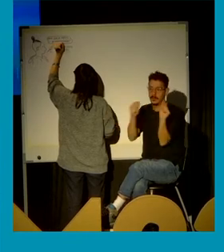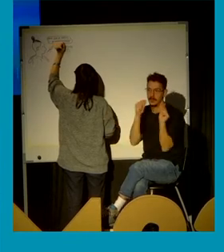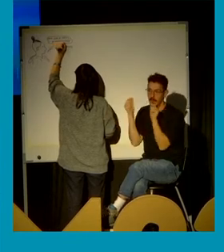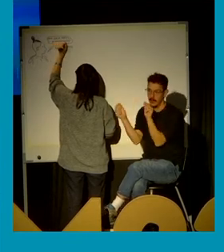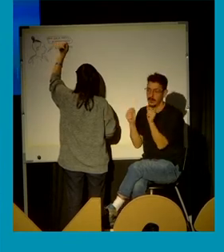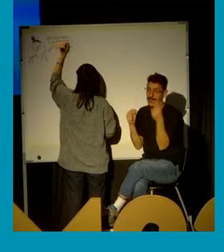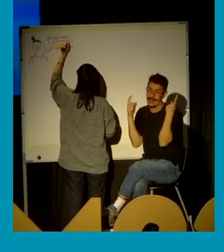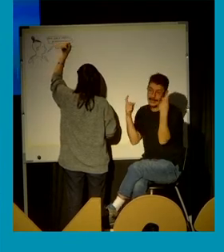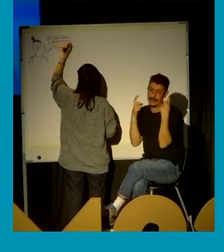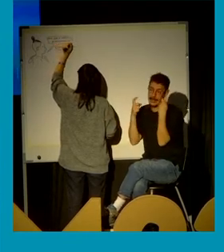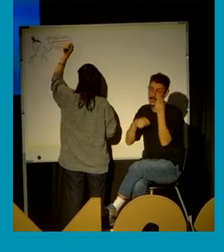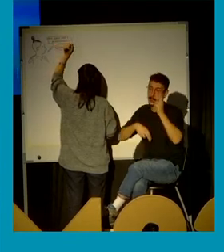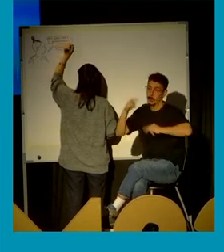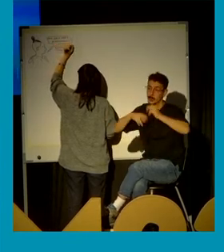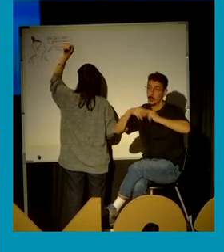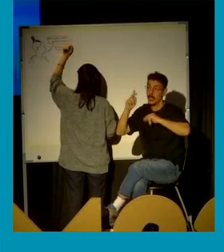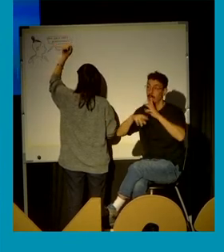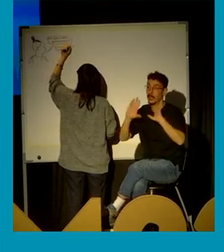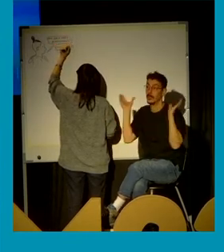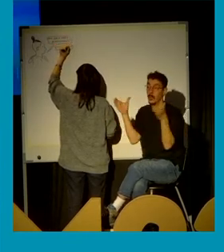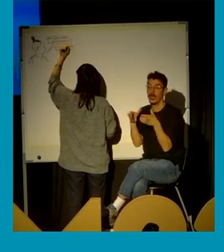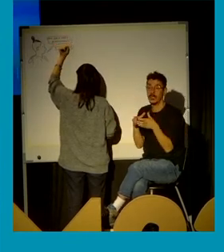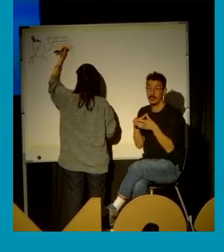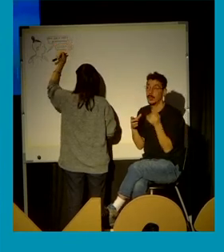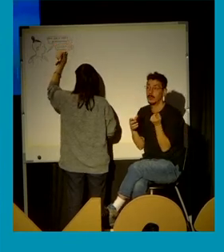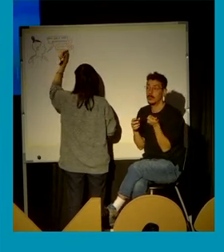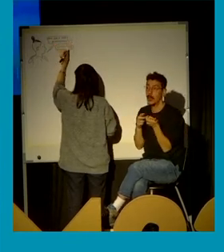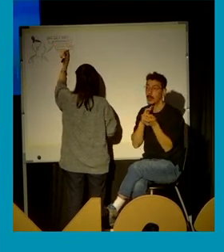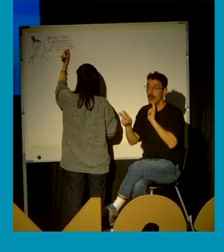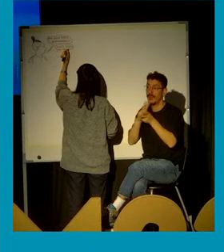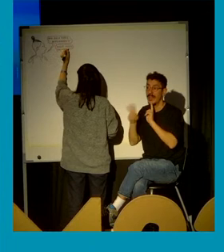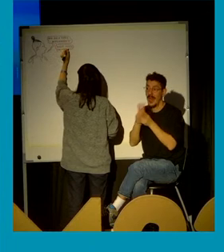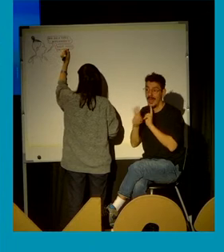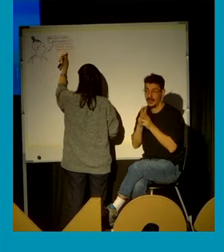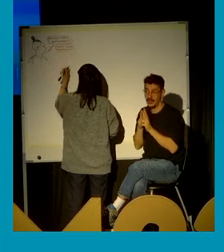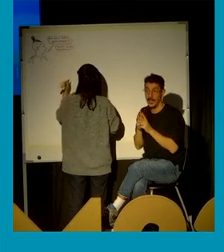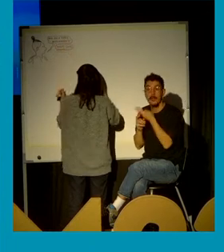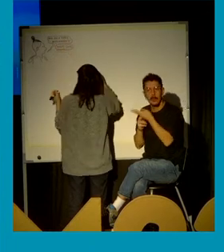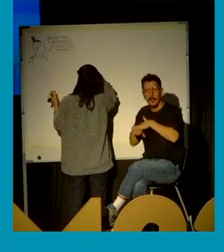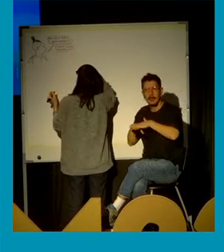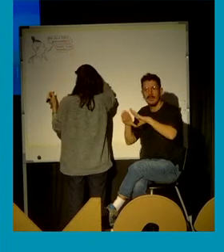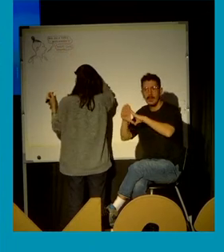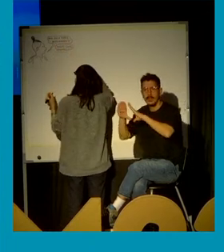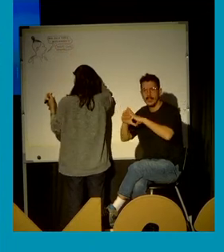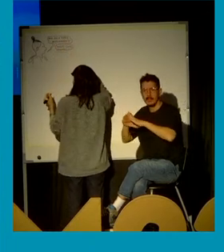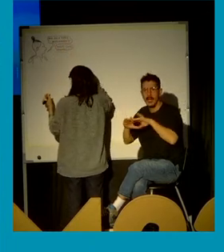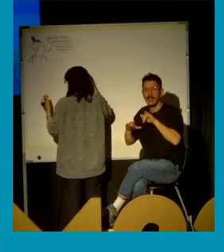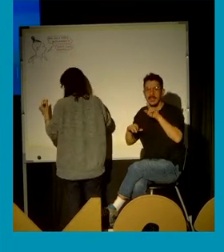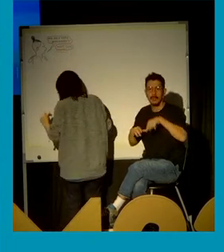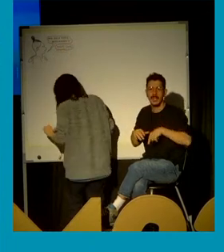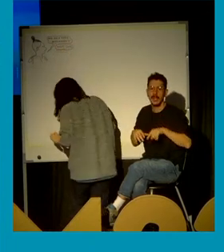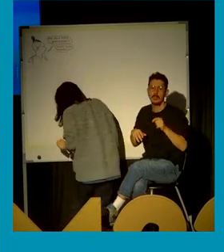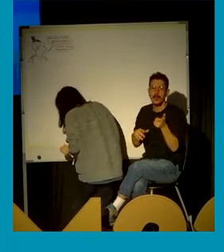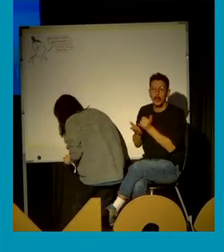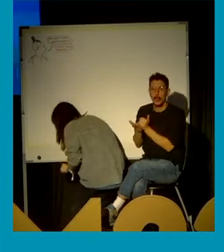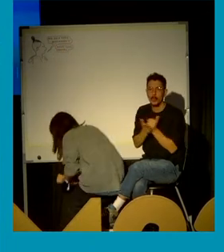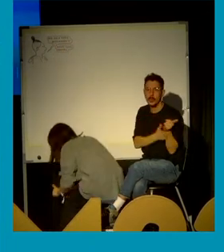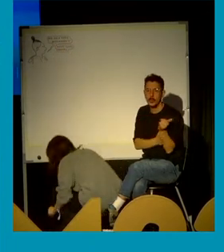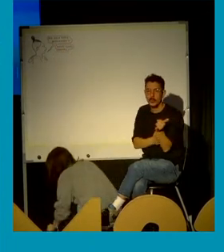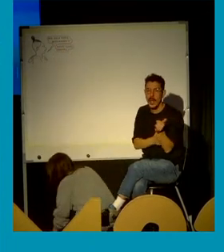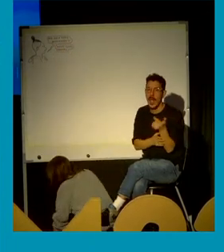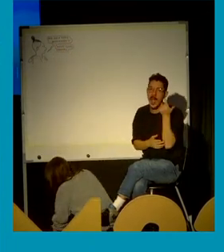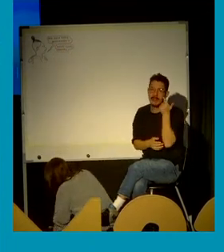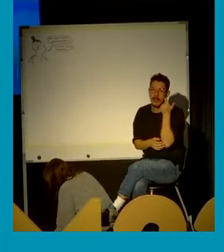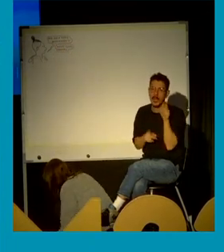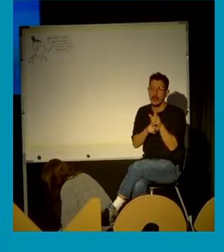col·lectivament, no? amb aquest diàleg tan important per als feminismes com continuar amb aquesta fulla de ruta, amb aquest repte que